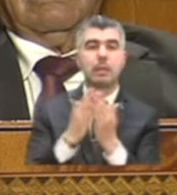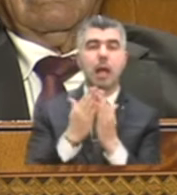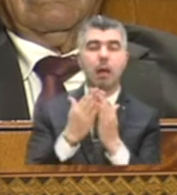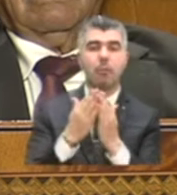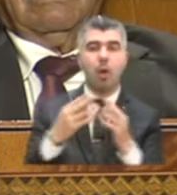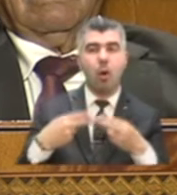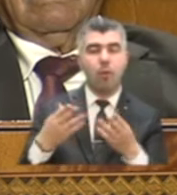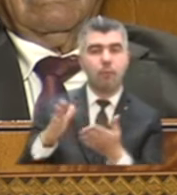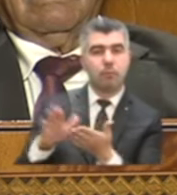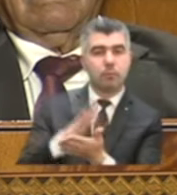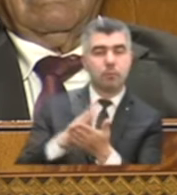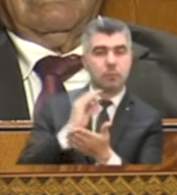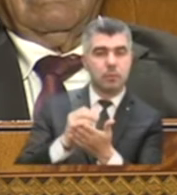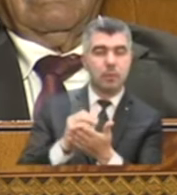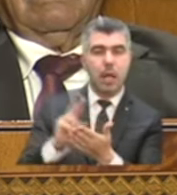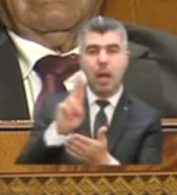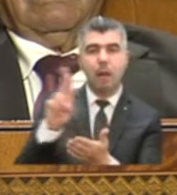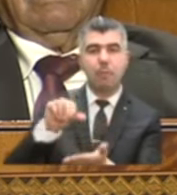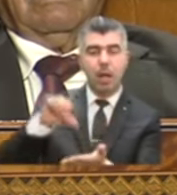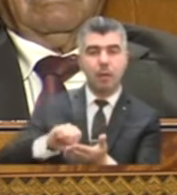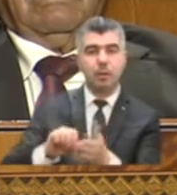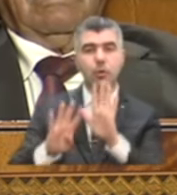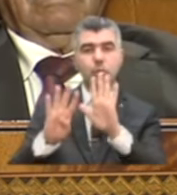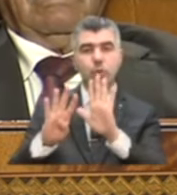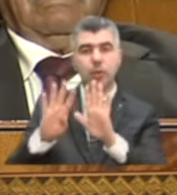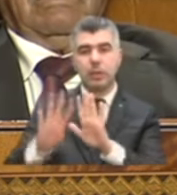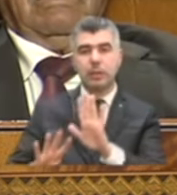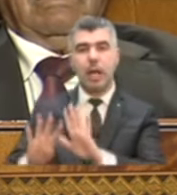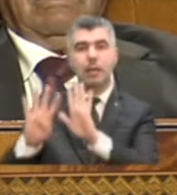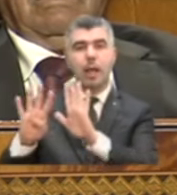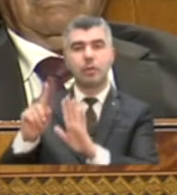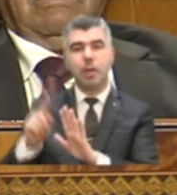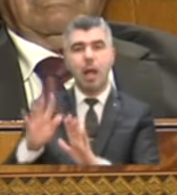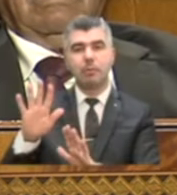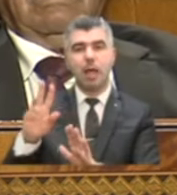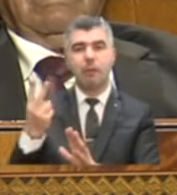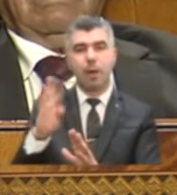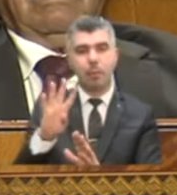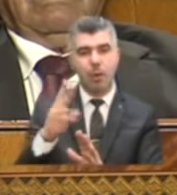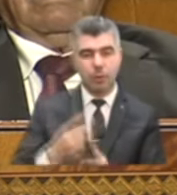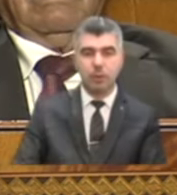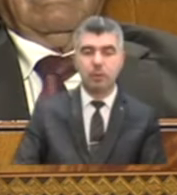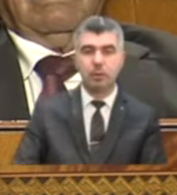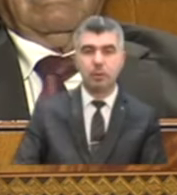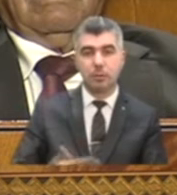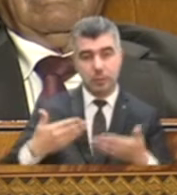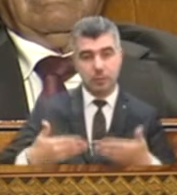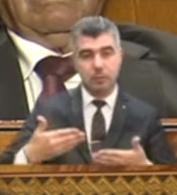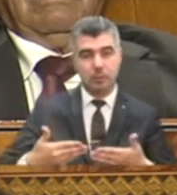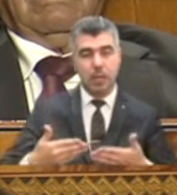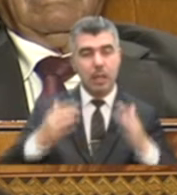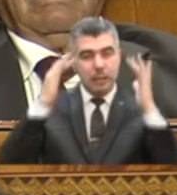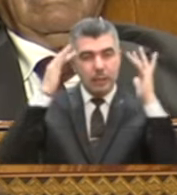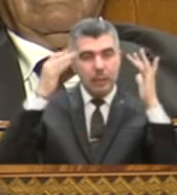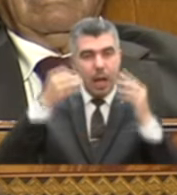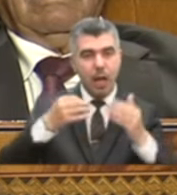احتضنها مدينه الرباط طيله الفتره ما بين 9 و 19 ماي 2024، وهي مناسبه ثقافيه